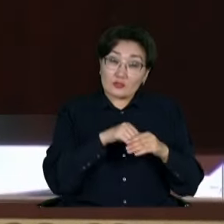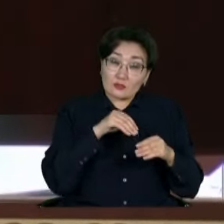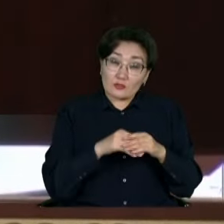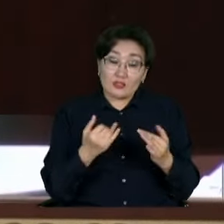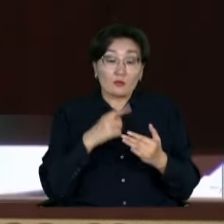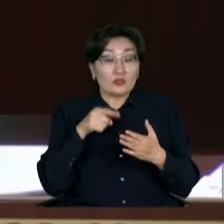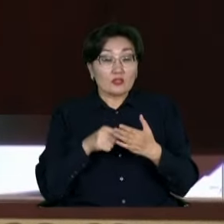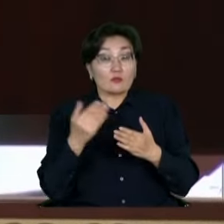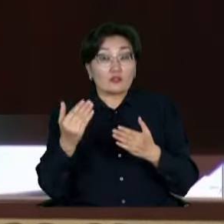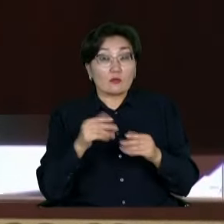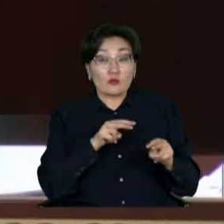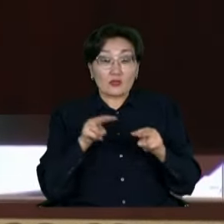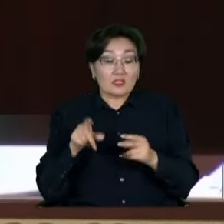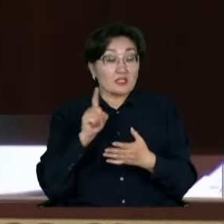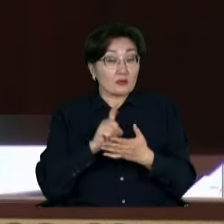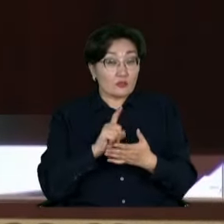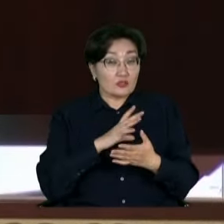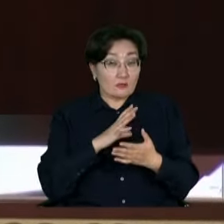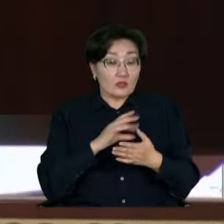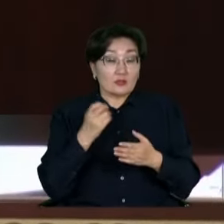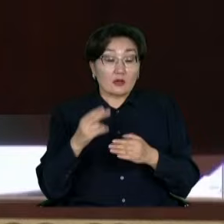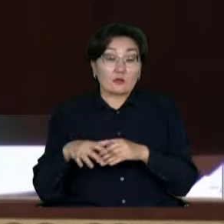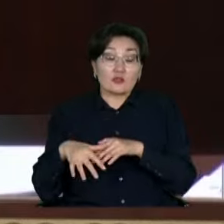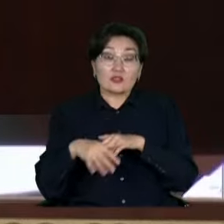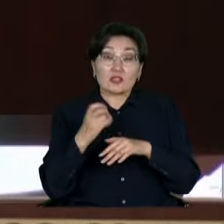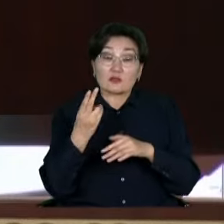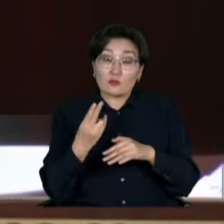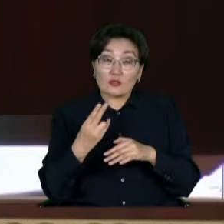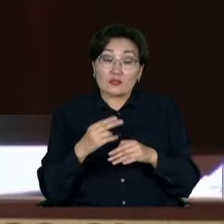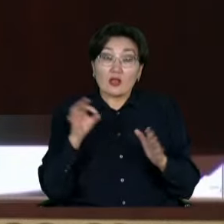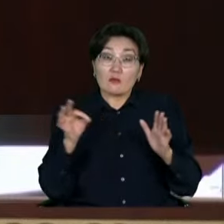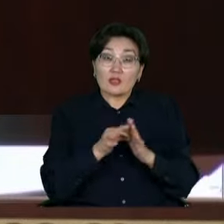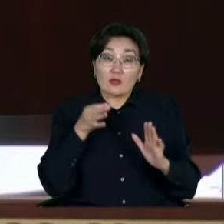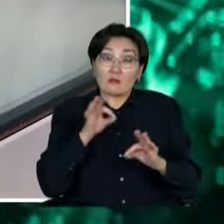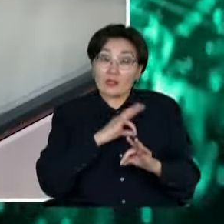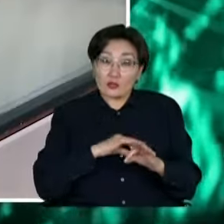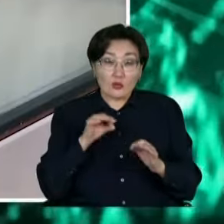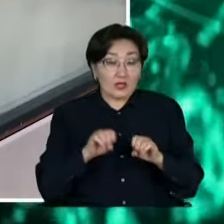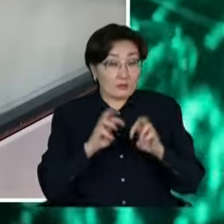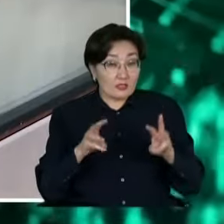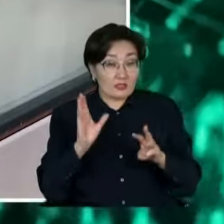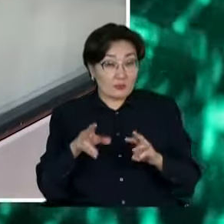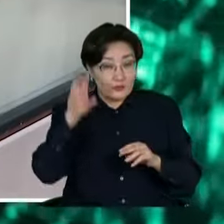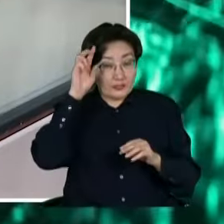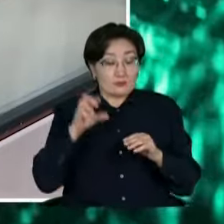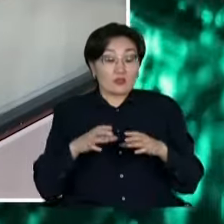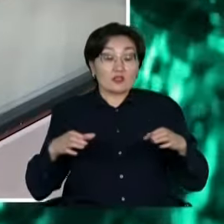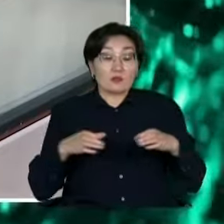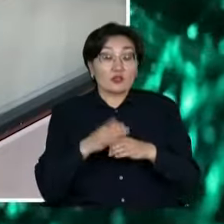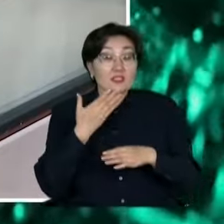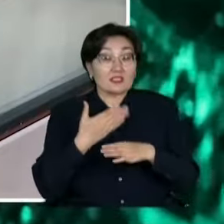ендігі мәселе олардың бақылауында болуын және жалпы ұлттық мақсаттарда пайдалануын қамтамасыз ету. Елде мемлекеттік қорлардан